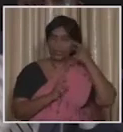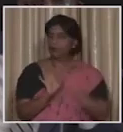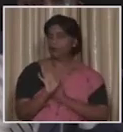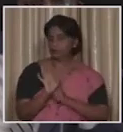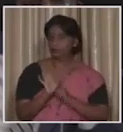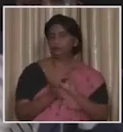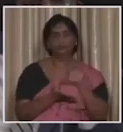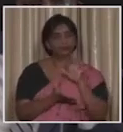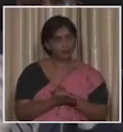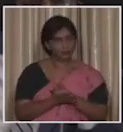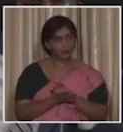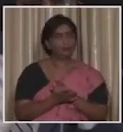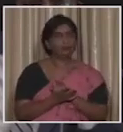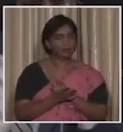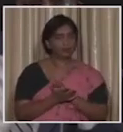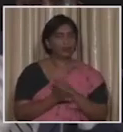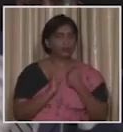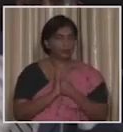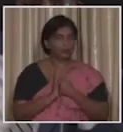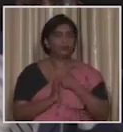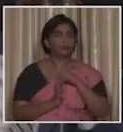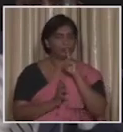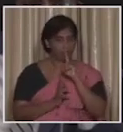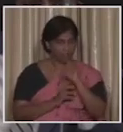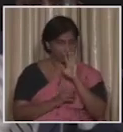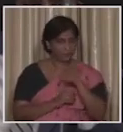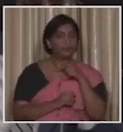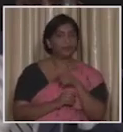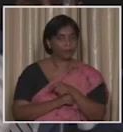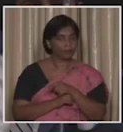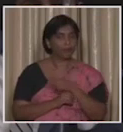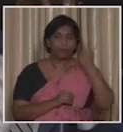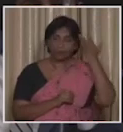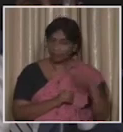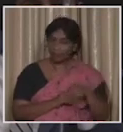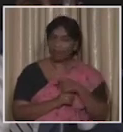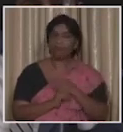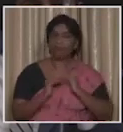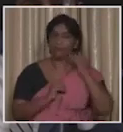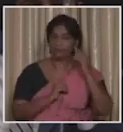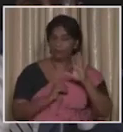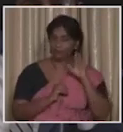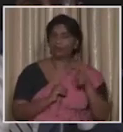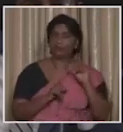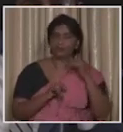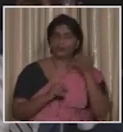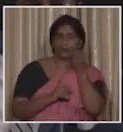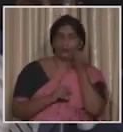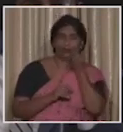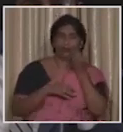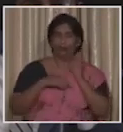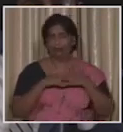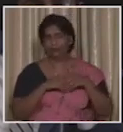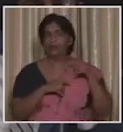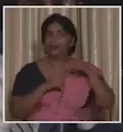සදාකල්ලිම රැඳී පවතුනා කියන කාරණය ඉතාම ගෞරවයෙන් සිහිපත් කරන ගමන්ම එතුමාගේ අභාවයෙන් පසු කාලිනු එතුමා යම් යම් රෝගී තත්ත්වයන්ට මුහුණ